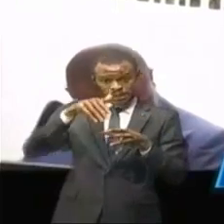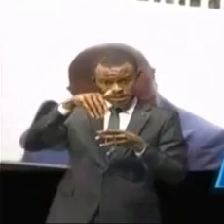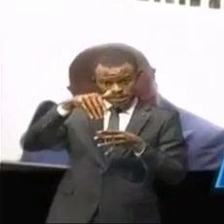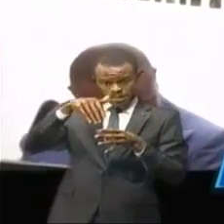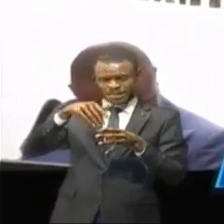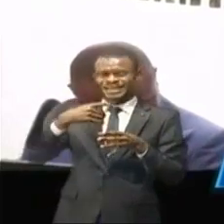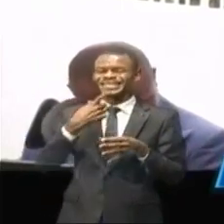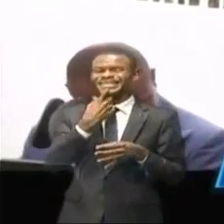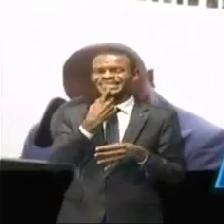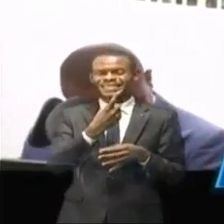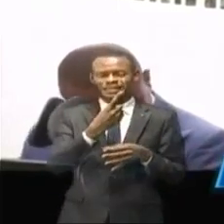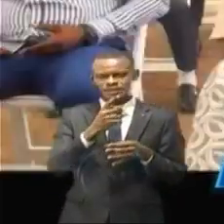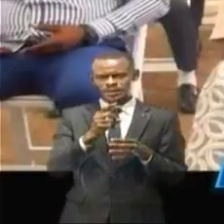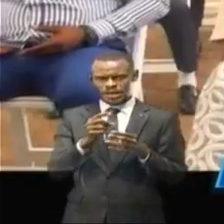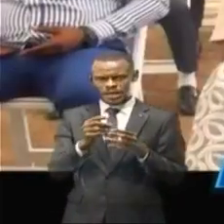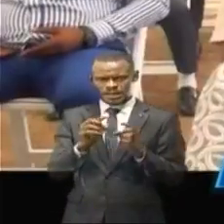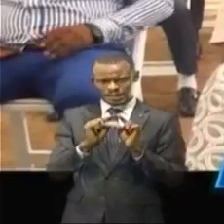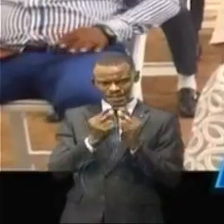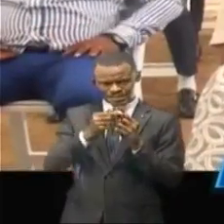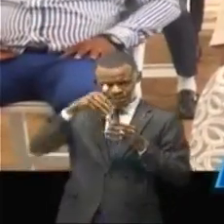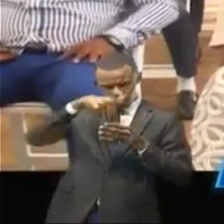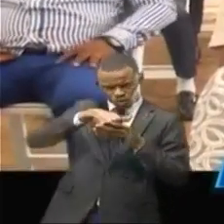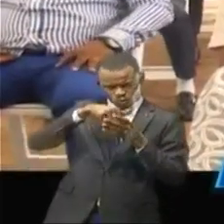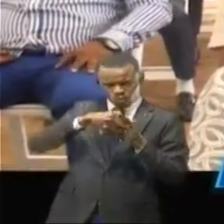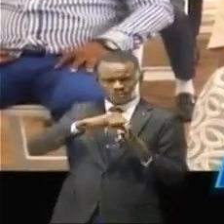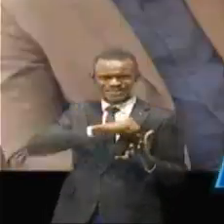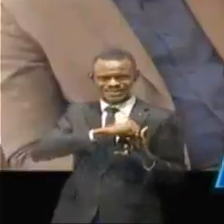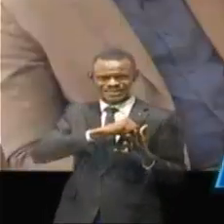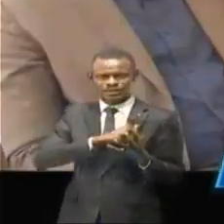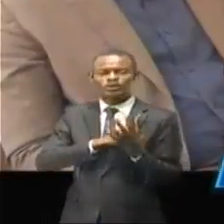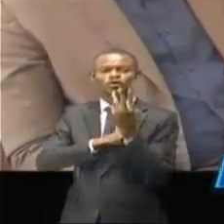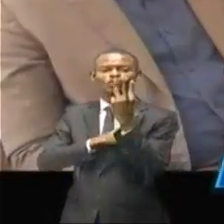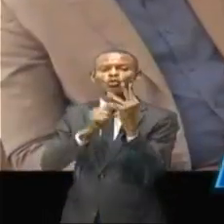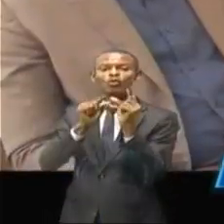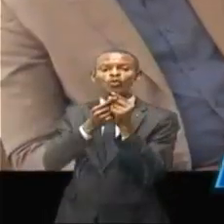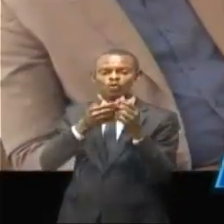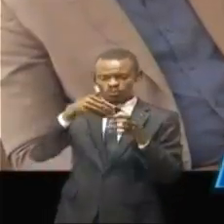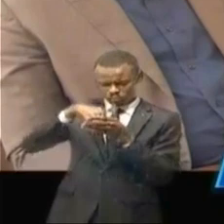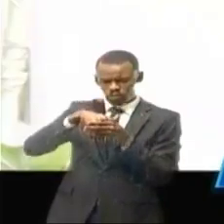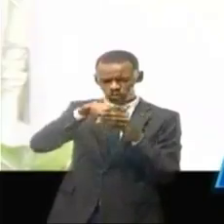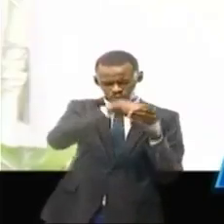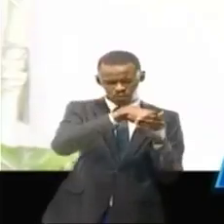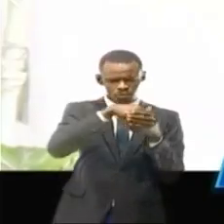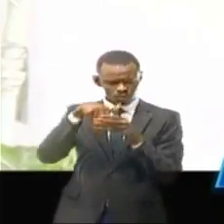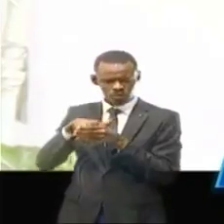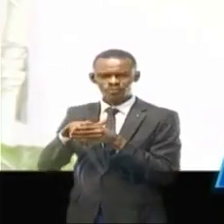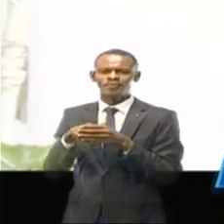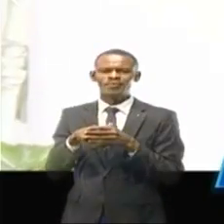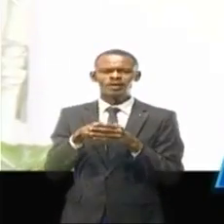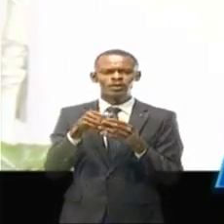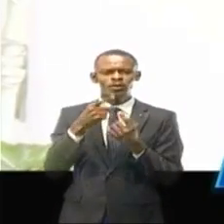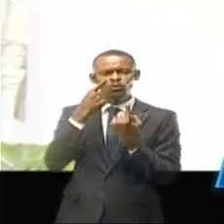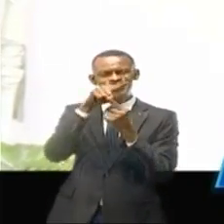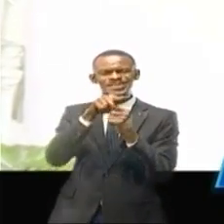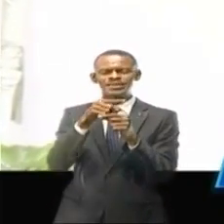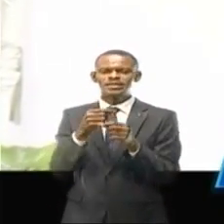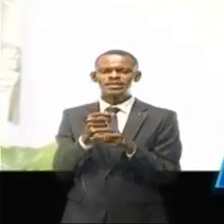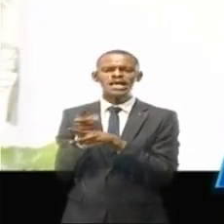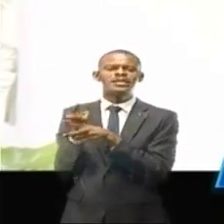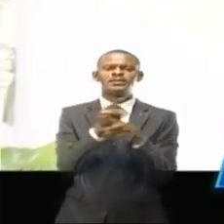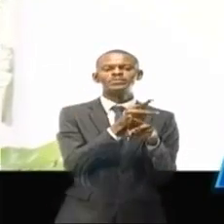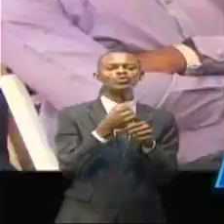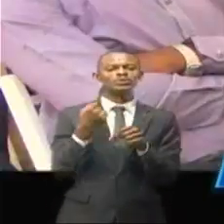et UNTC, avant leur installation par les représentants de l'inspecteur du travail, Ivan Miala, qui a prodigué des